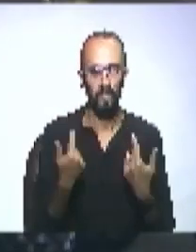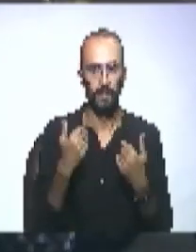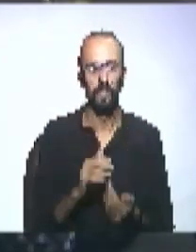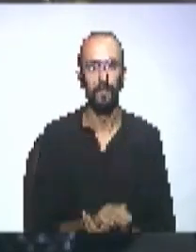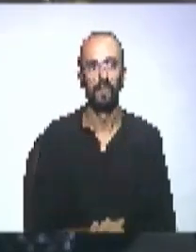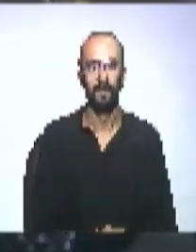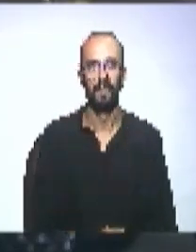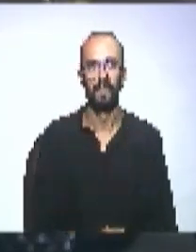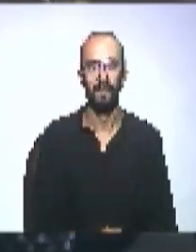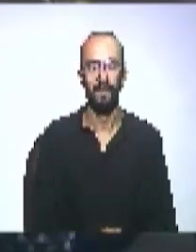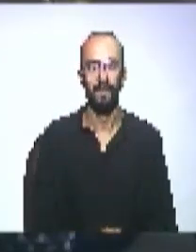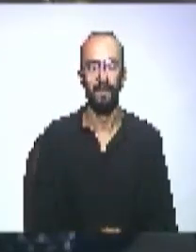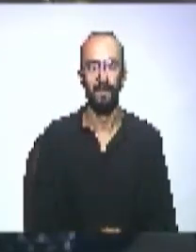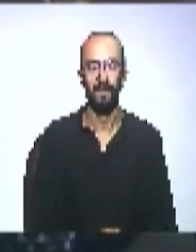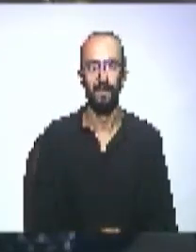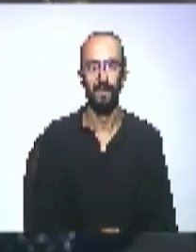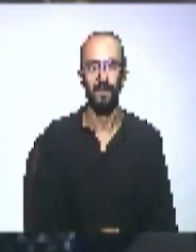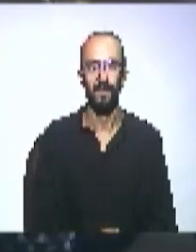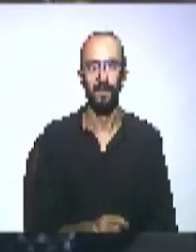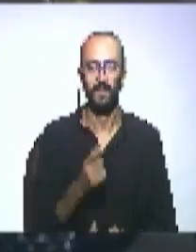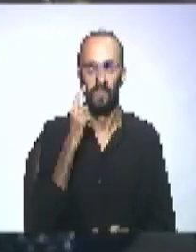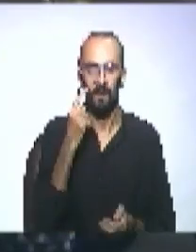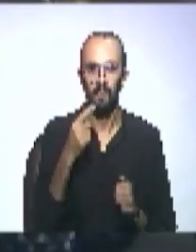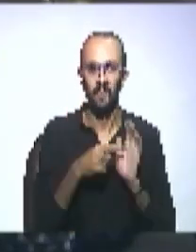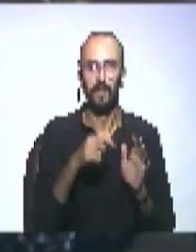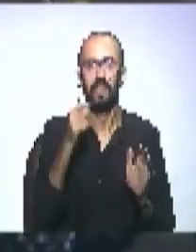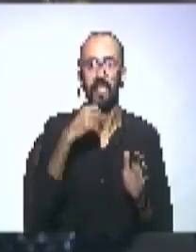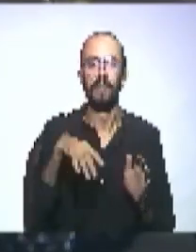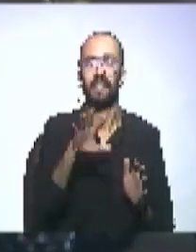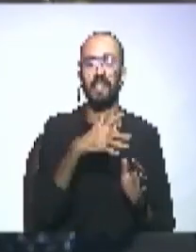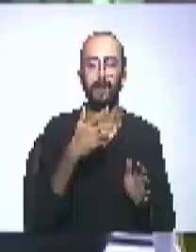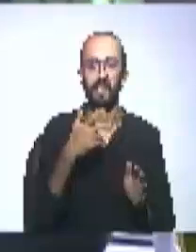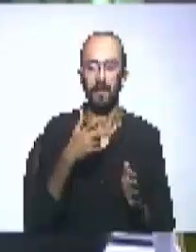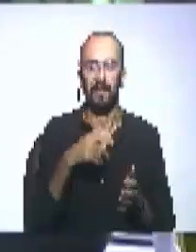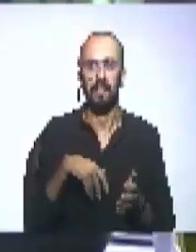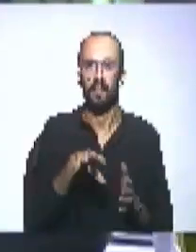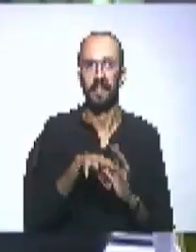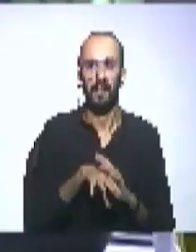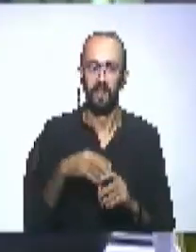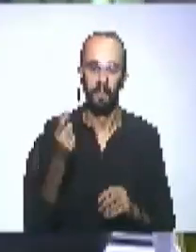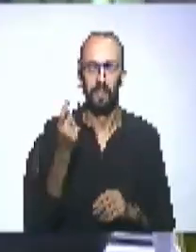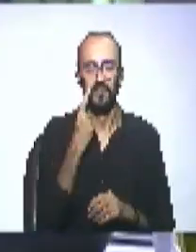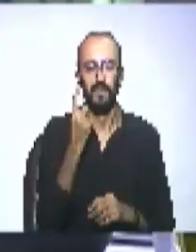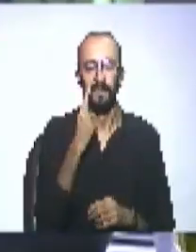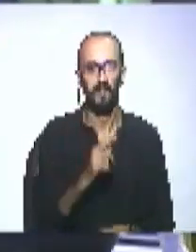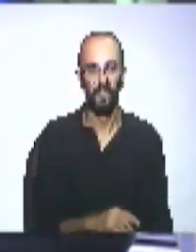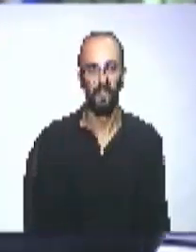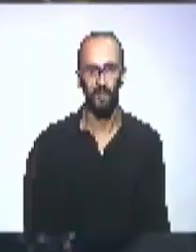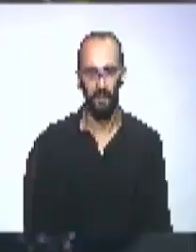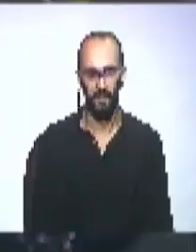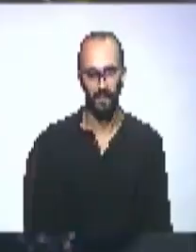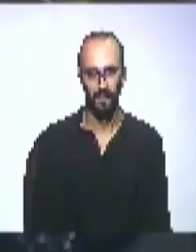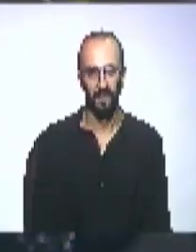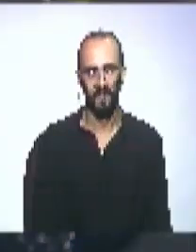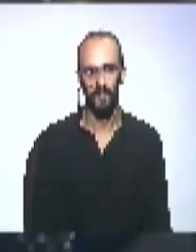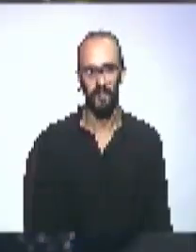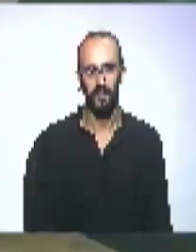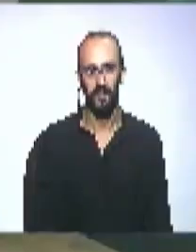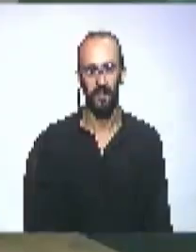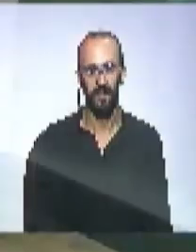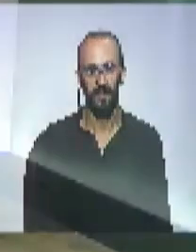فاصل، نطلع فاصل اوكي، عشان نرجع بقى نوري الناس هنفرد الكلام ده كله ونشوف القصه تمشي ازاي. فاصل ونرجع